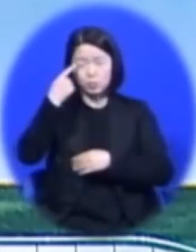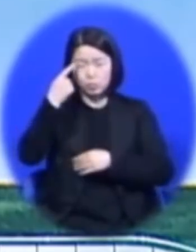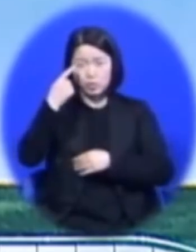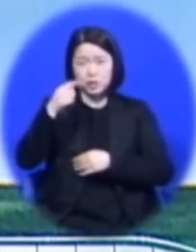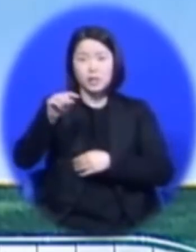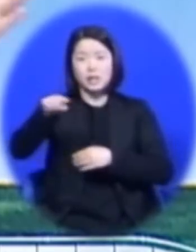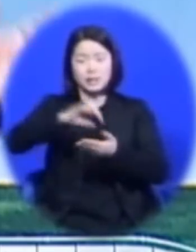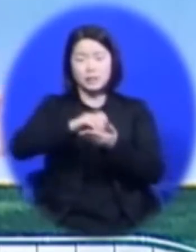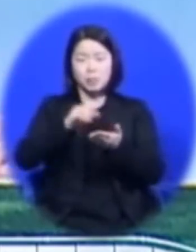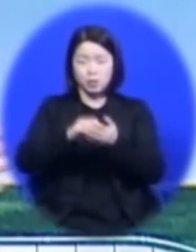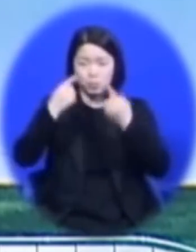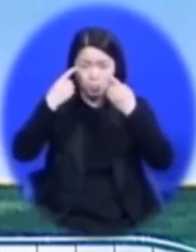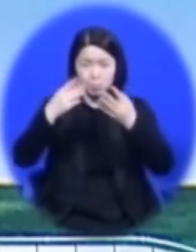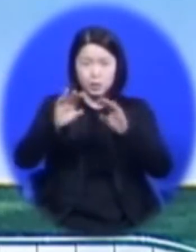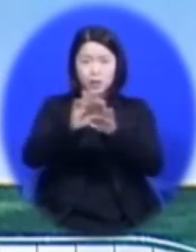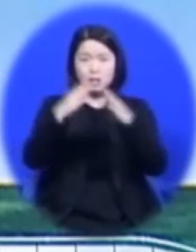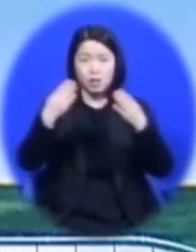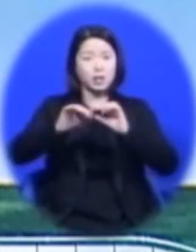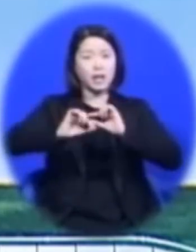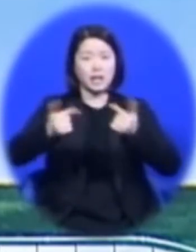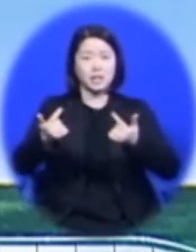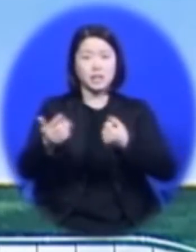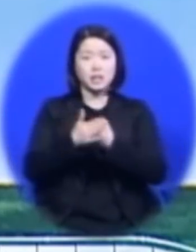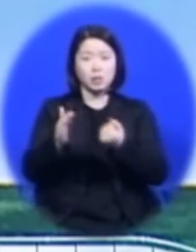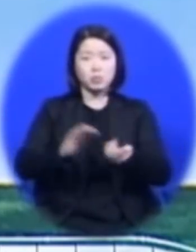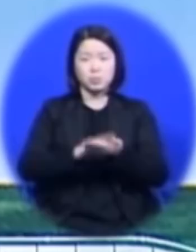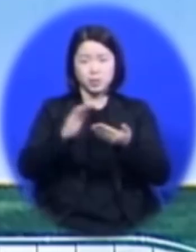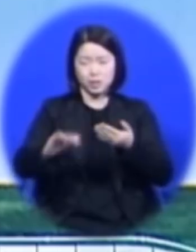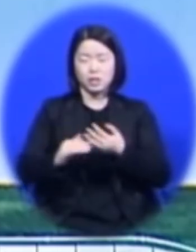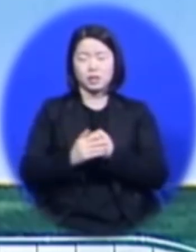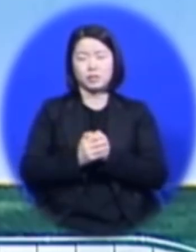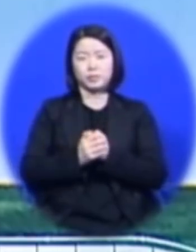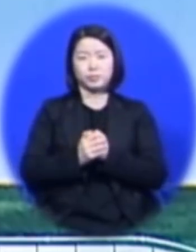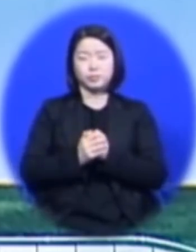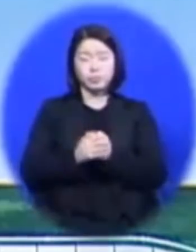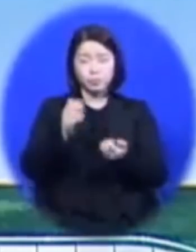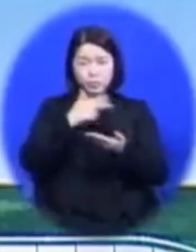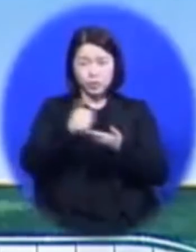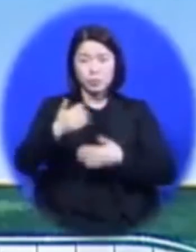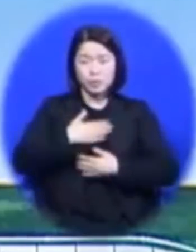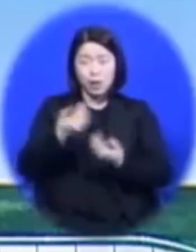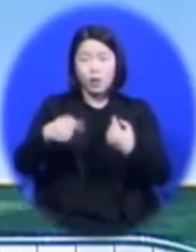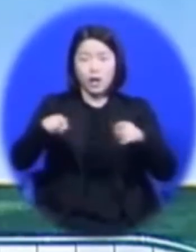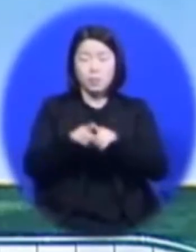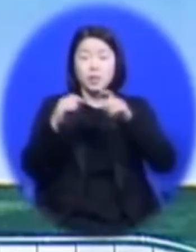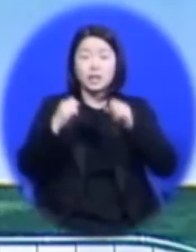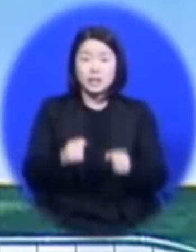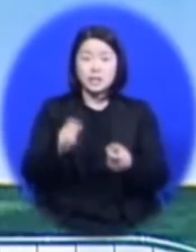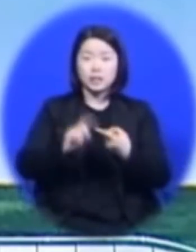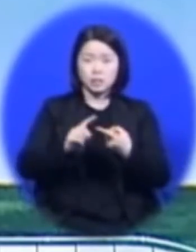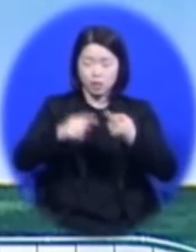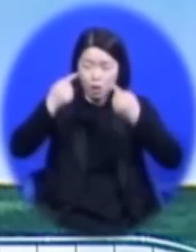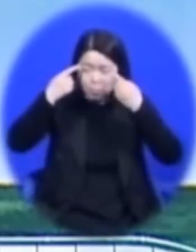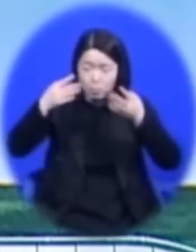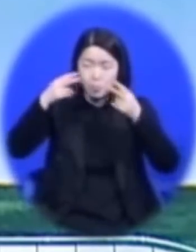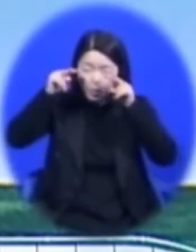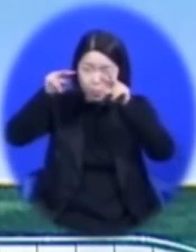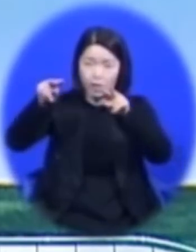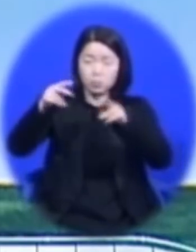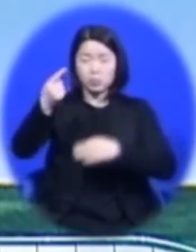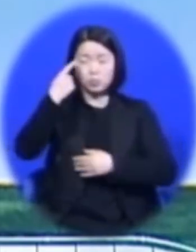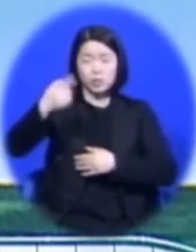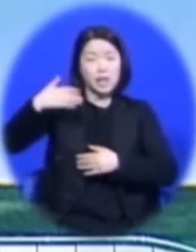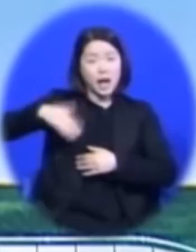그만큼 분명히 열린 게 아니기 때문에 주님이 나와 함께 계시다는 것을 분명히 바라보는 눈이